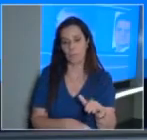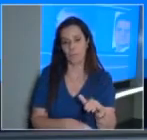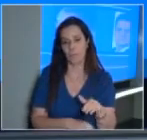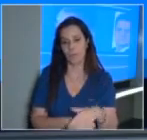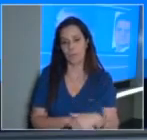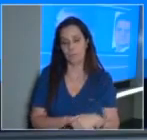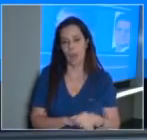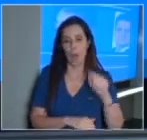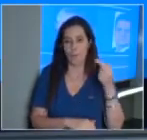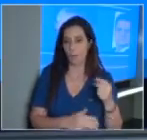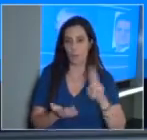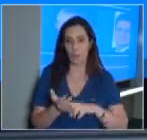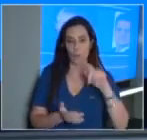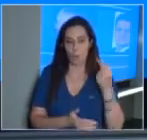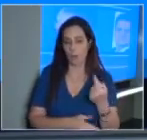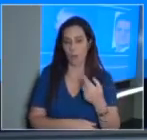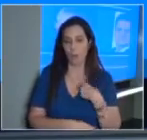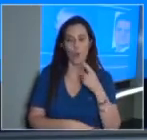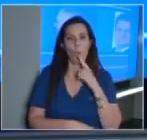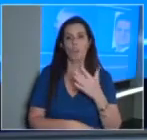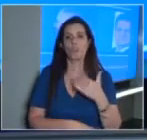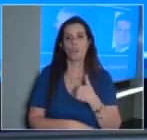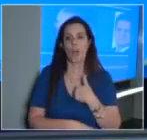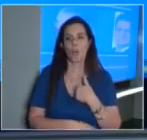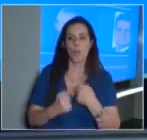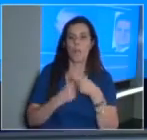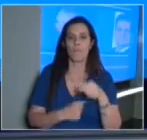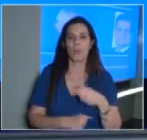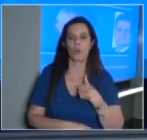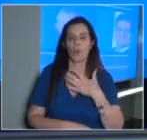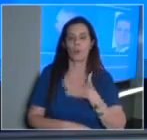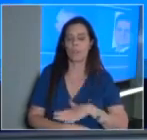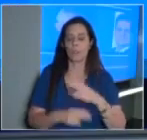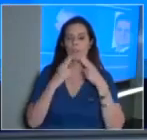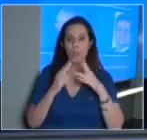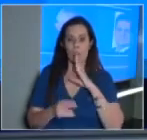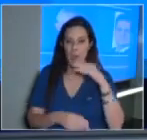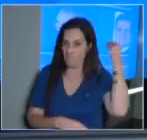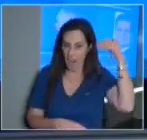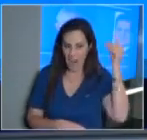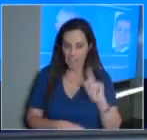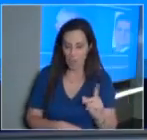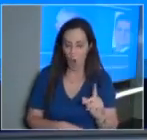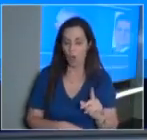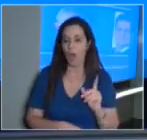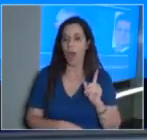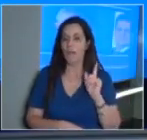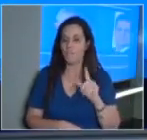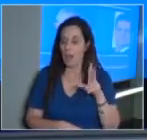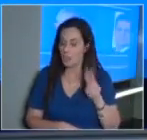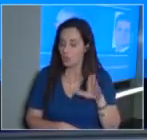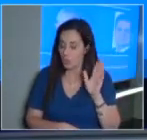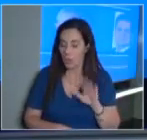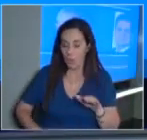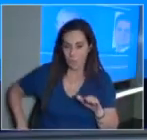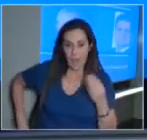על המיעוט וזכויות המיעוט. אני לא אומר שאנחנו על המאבק הזה אנחנו רוצים לפתור את הבעיה הפלסטינית, אבל יש